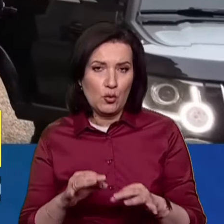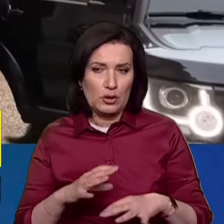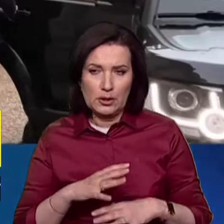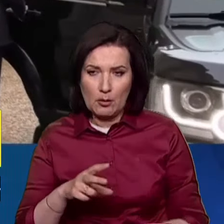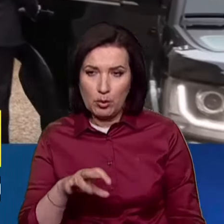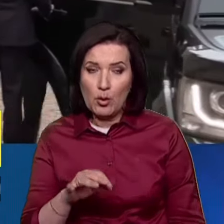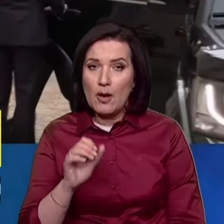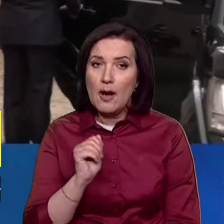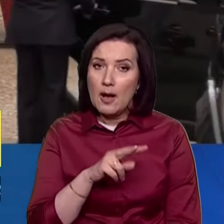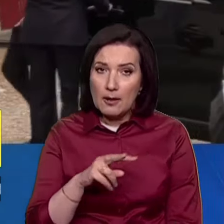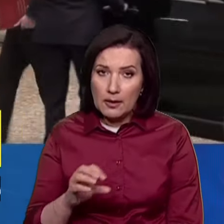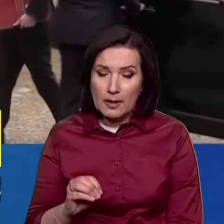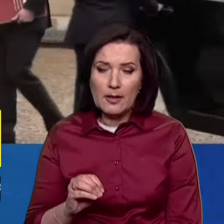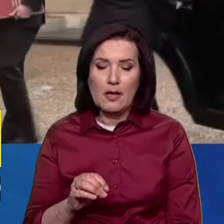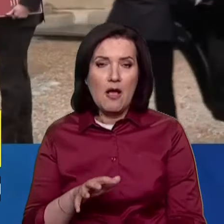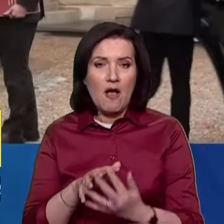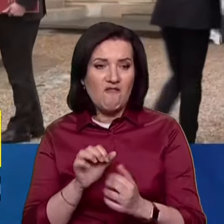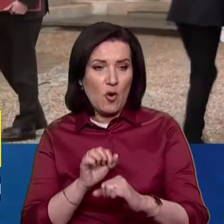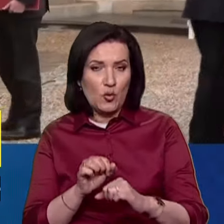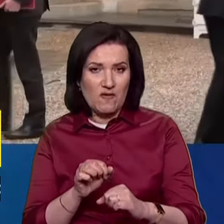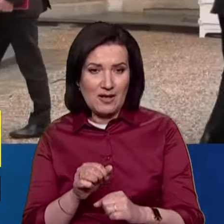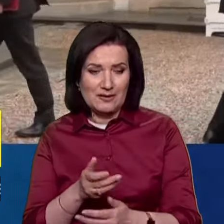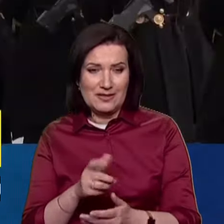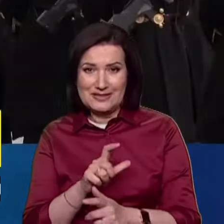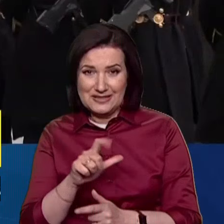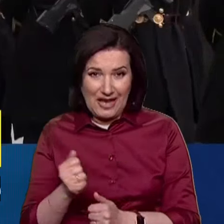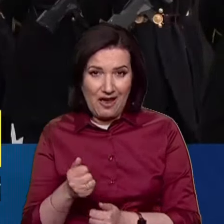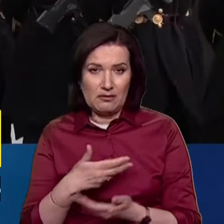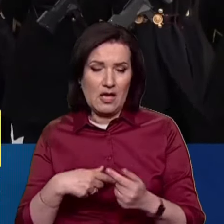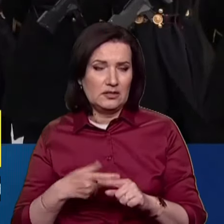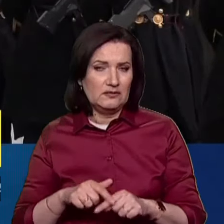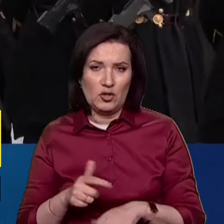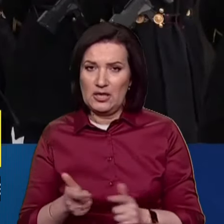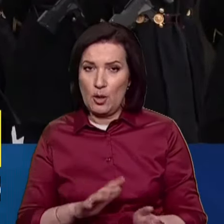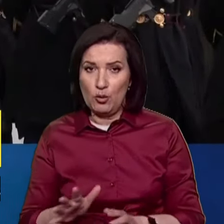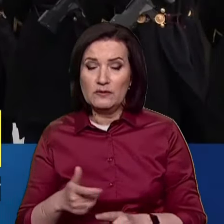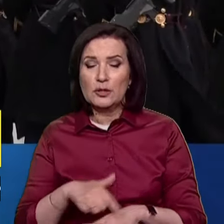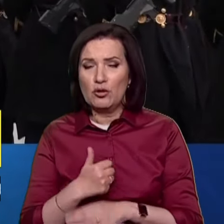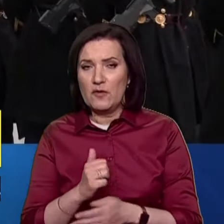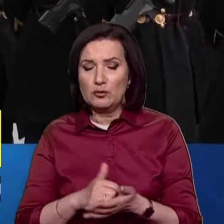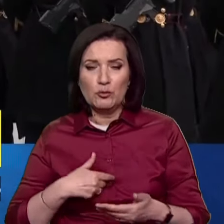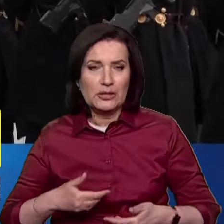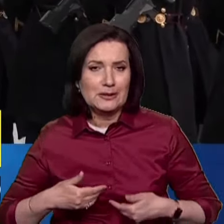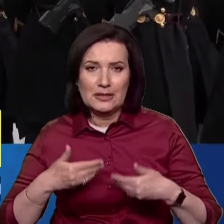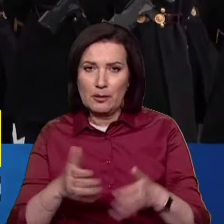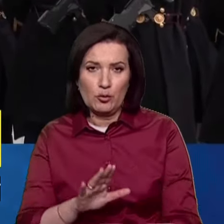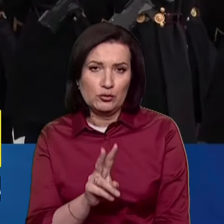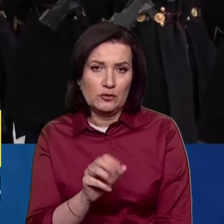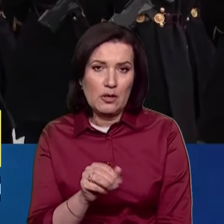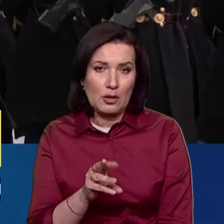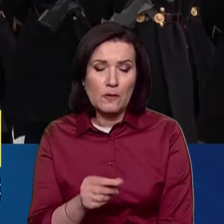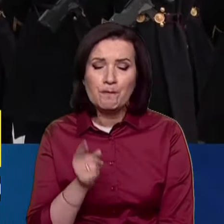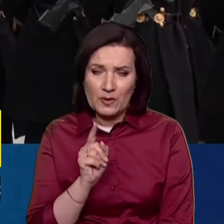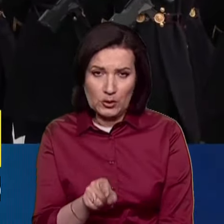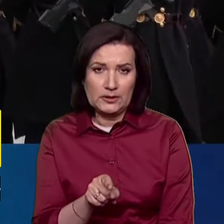було. Але воювати за нас вони не готові. І це головна причина, чому нас не запрошують до НАТО.